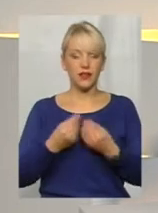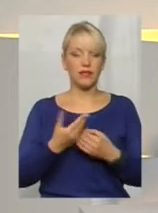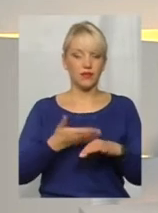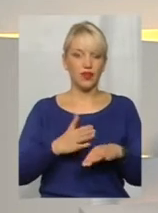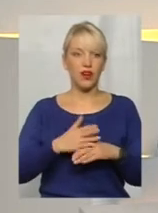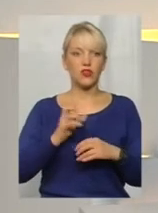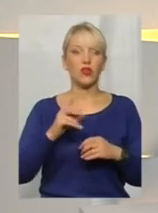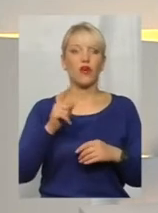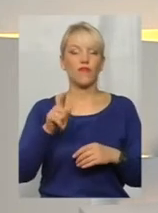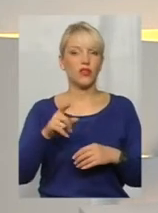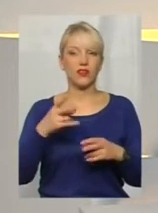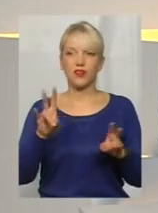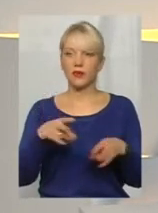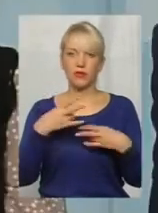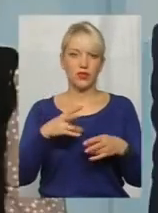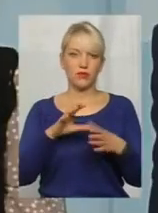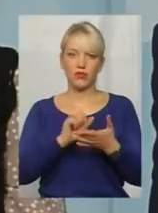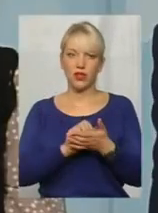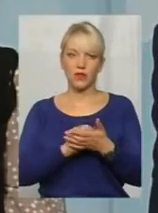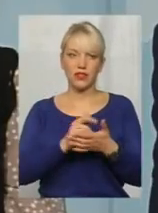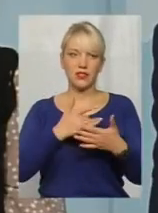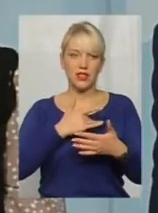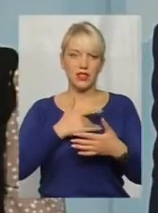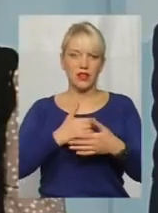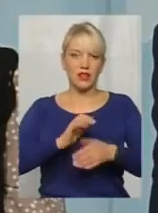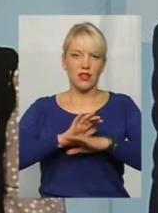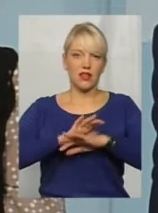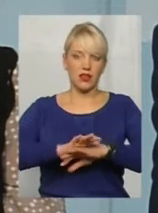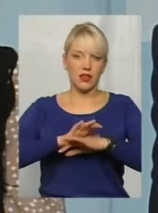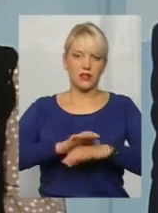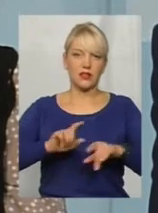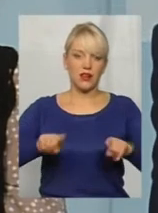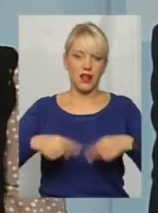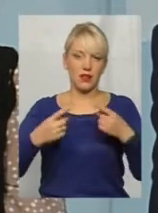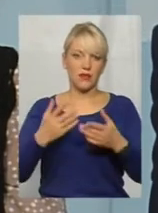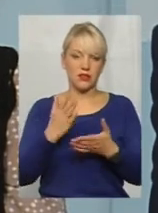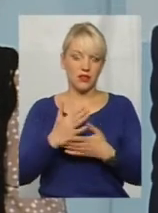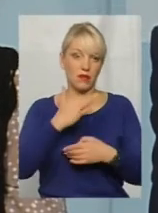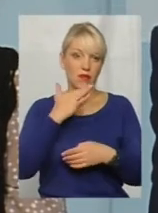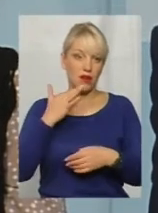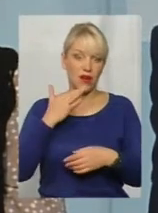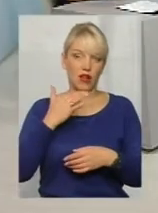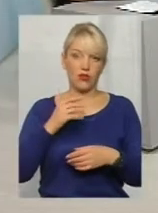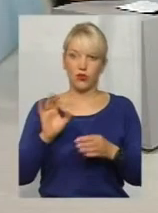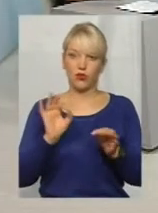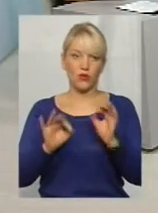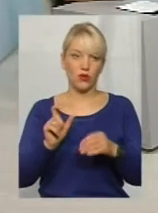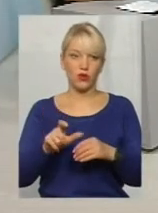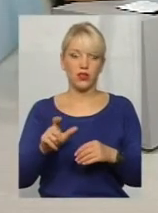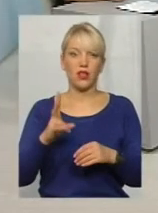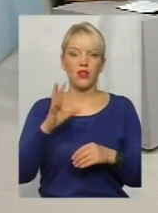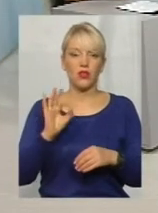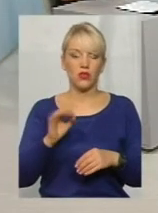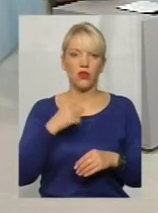момент, коли... Рідним не треба займатися серцево-легеневою реанімацією. Є дуже багато адекватних спілок. Але в сюжеті вони говорили про те, що там він